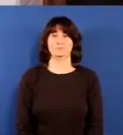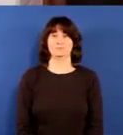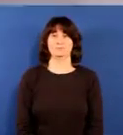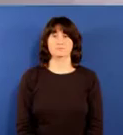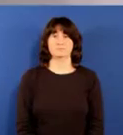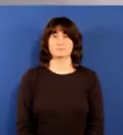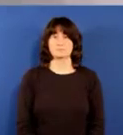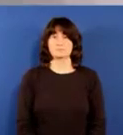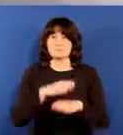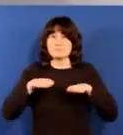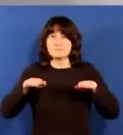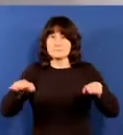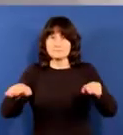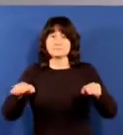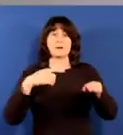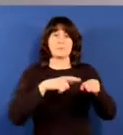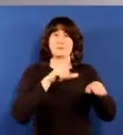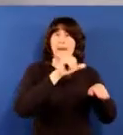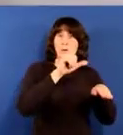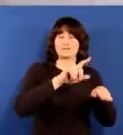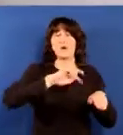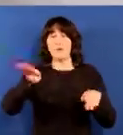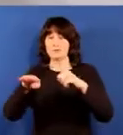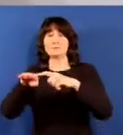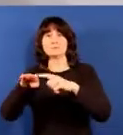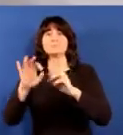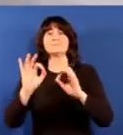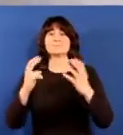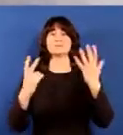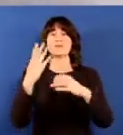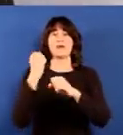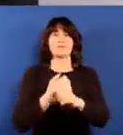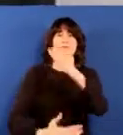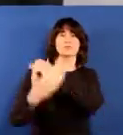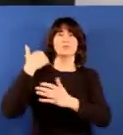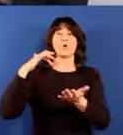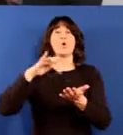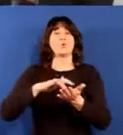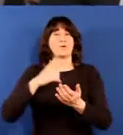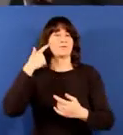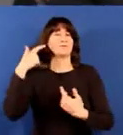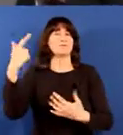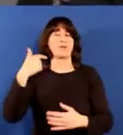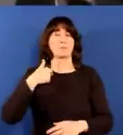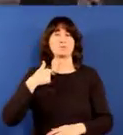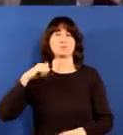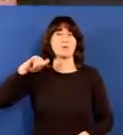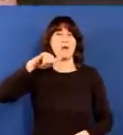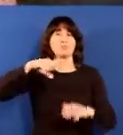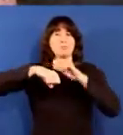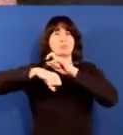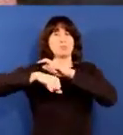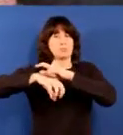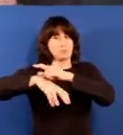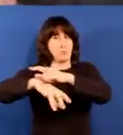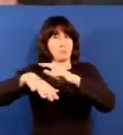nahi du. Horretarako, 2 kategoria berri deitu ditu 2012ko Lauazeta sarietan. Aurten, ohiko Lauazeta